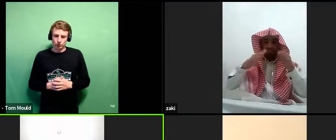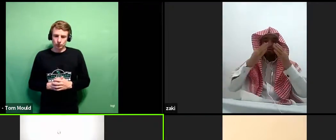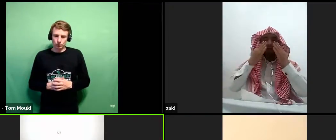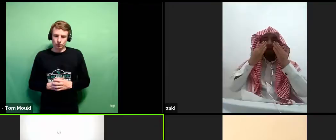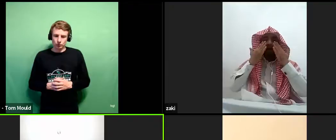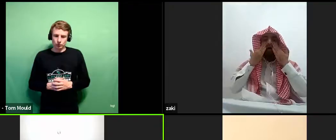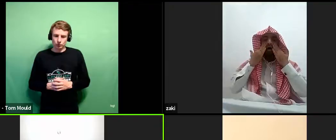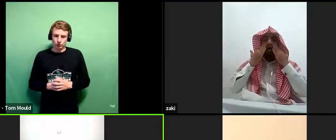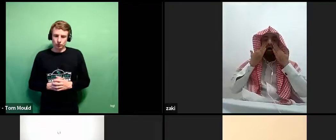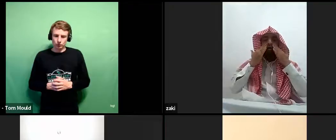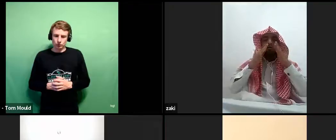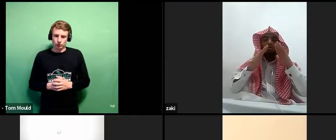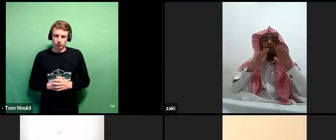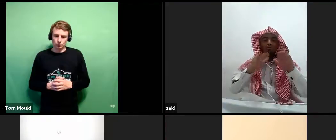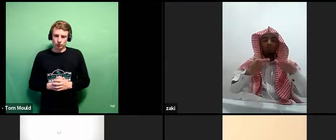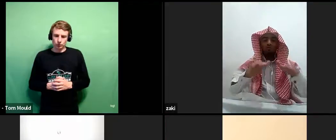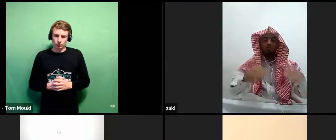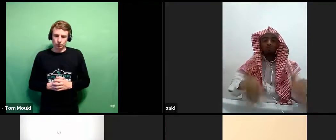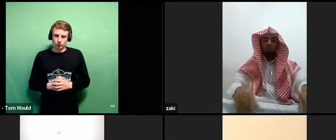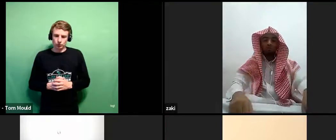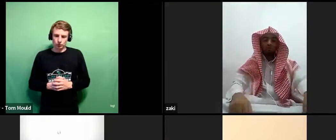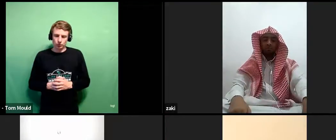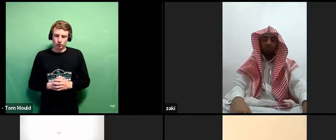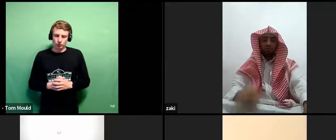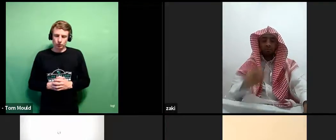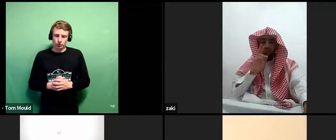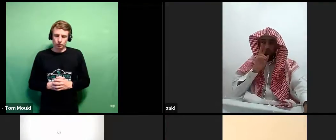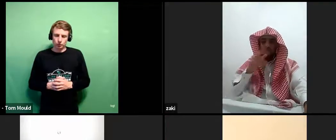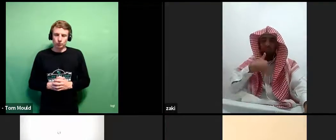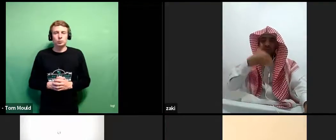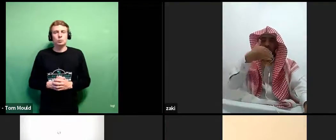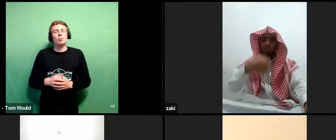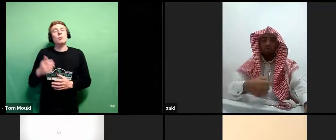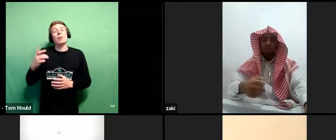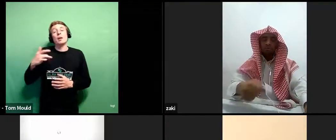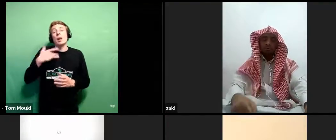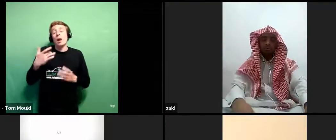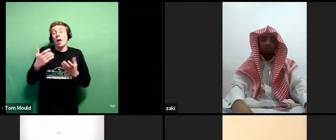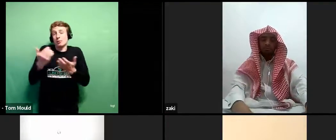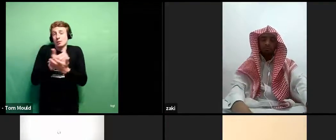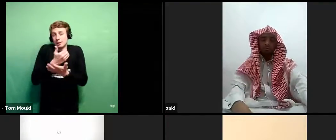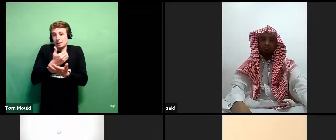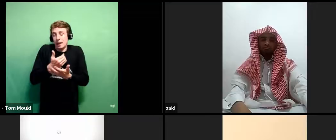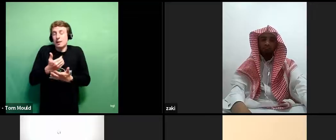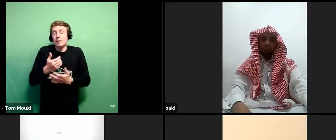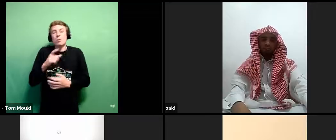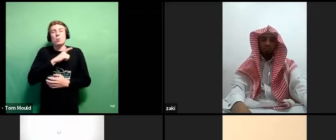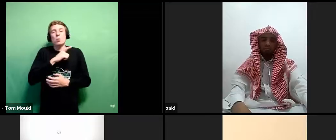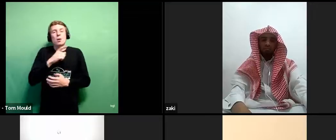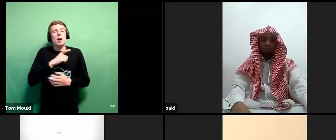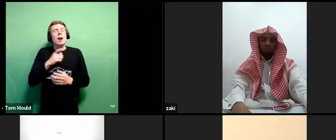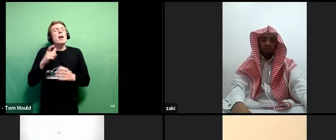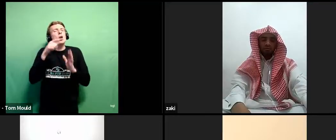تَتَّقُونَ. And there is a saving of life for you in the laws of equality and punishment.